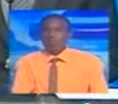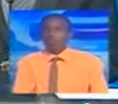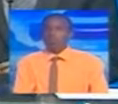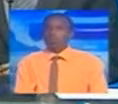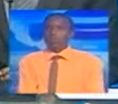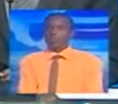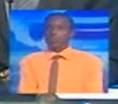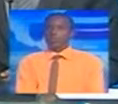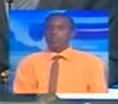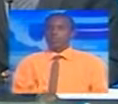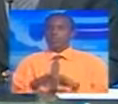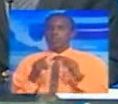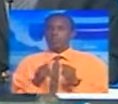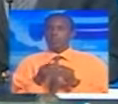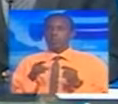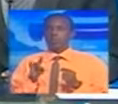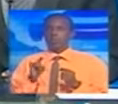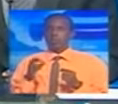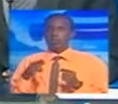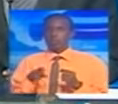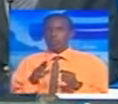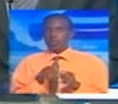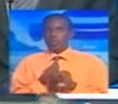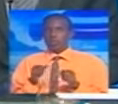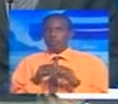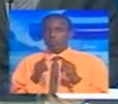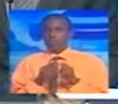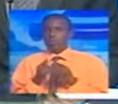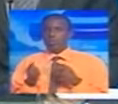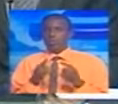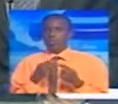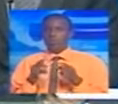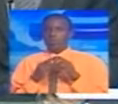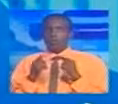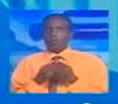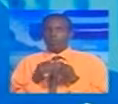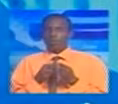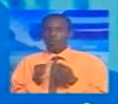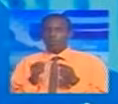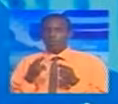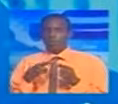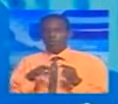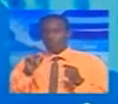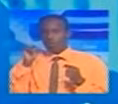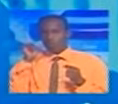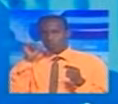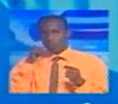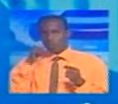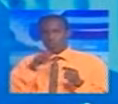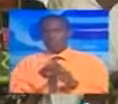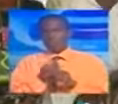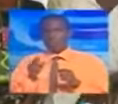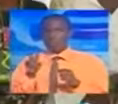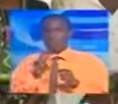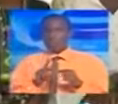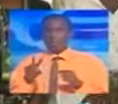le sultan de Gobaad, Habib Mohamed Boukou, a été donc l'invité d'honneur de l'inauguration de cette nouvelle bibliothèque dans le